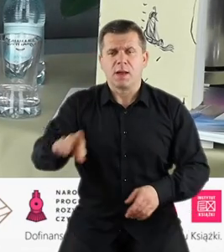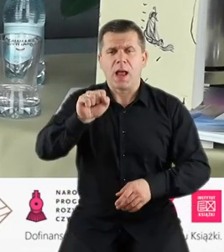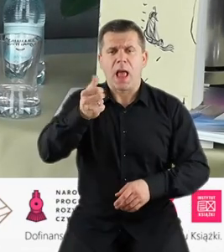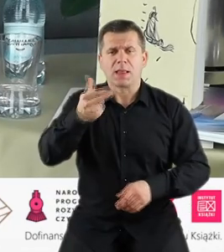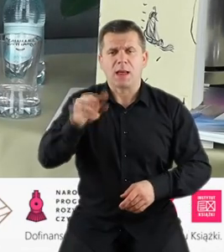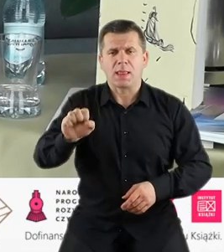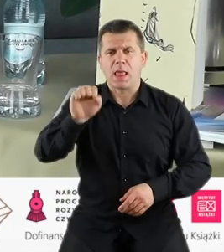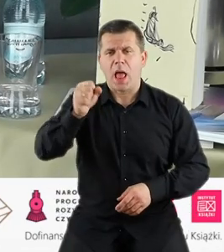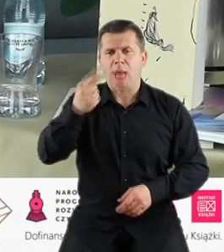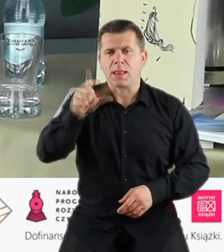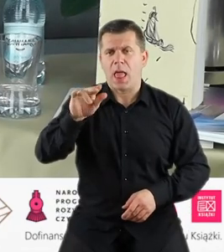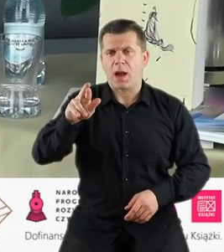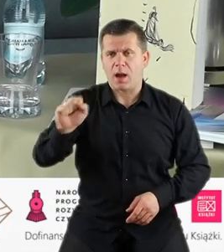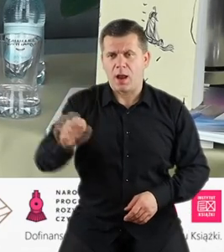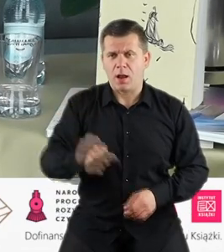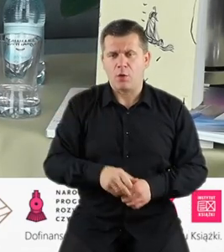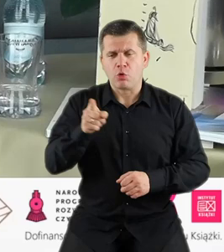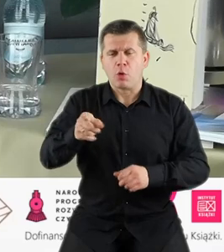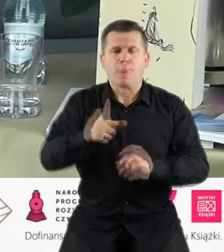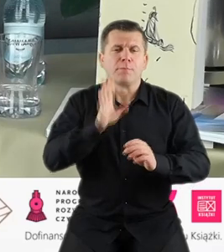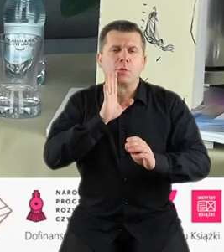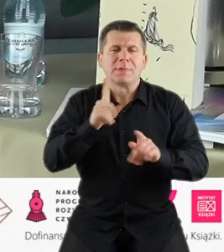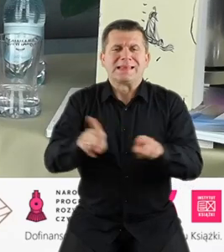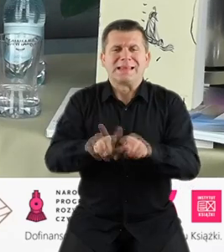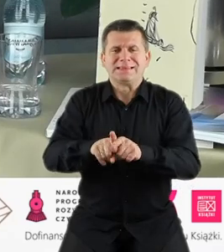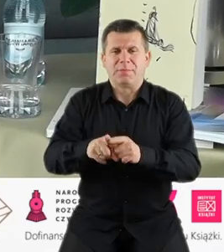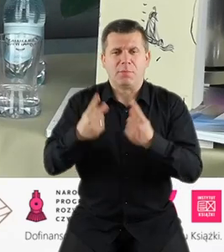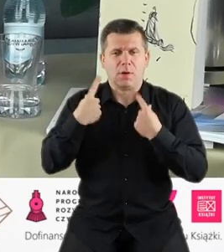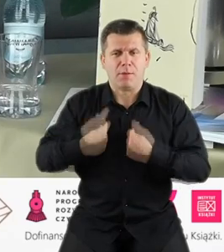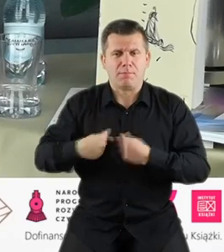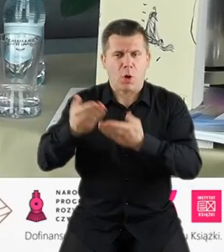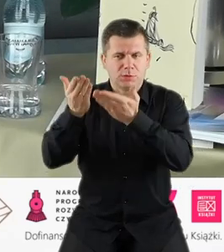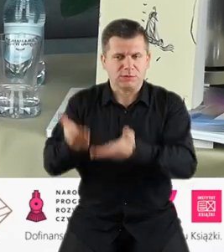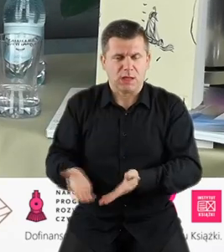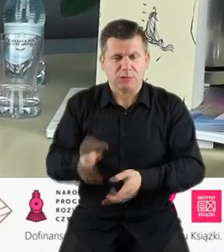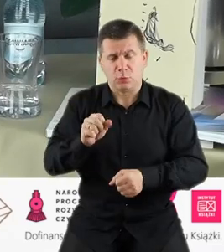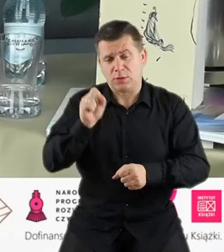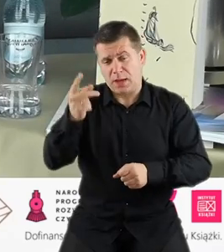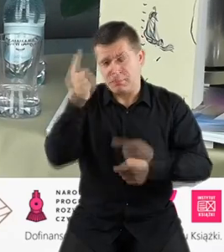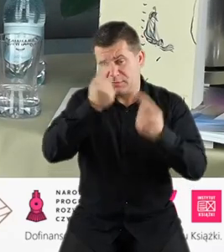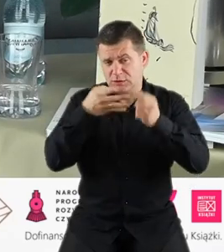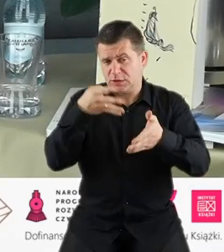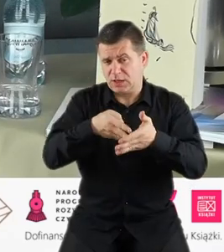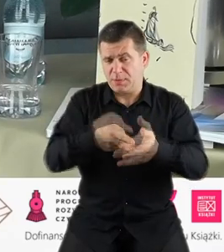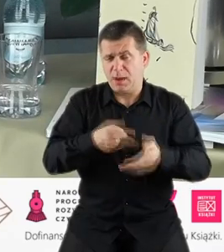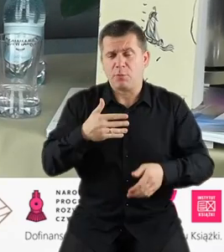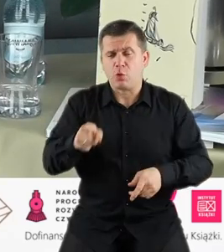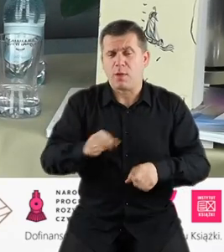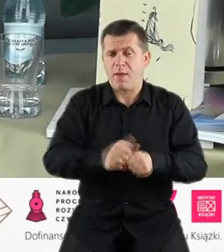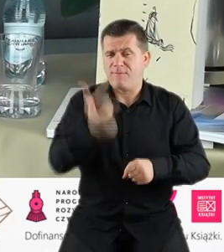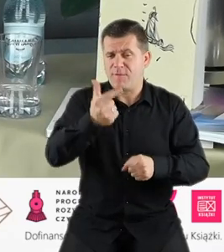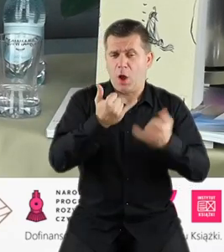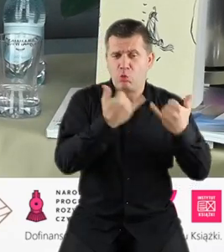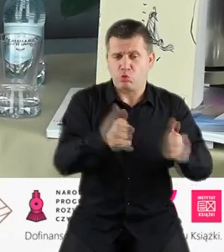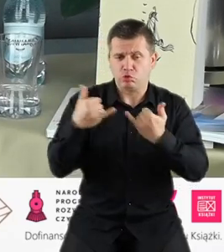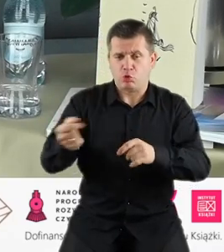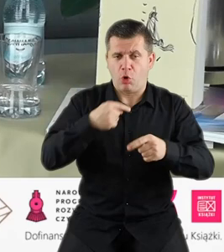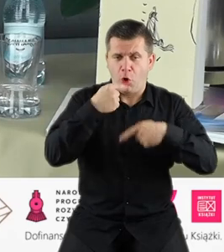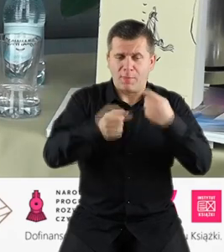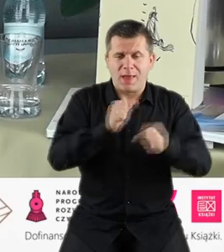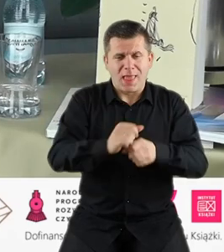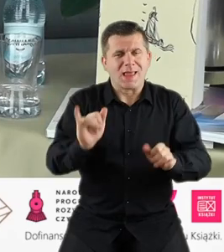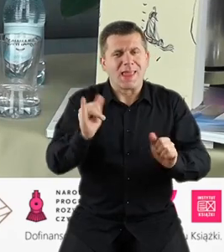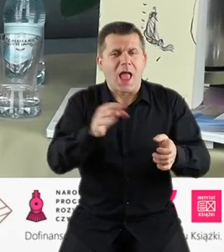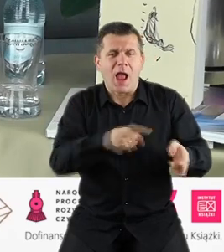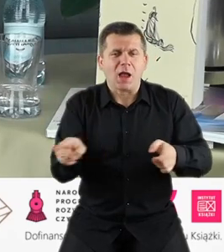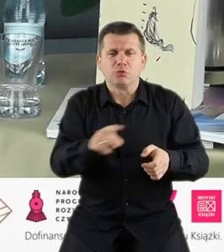Adriana Adlera jako tę samą postać, no bo można tak ją zinterpretować. Są dwa różne opowiadania, ale jest pewna ciągłość